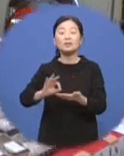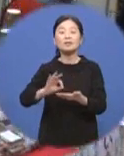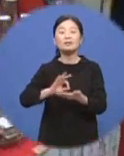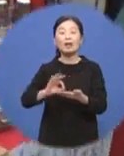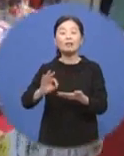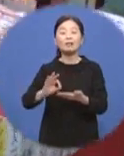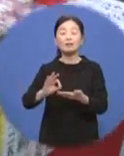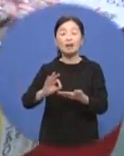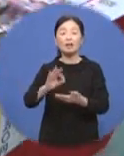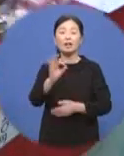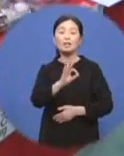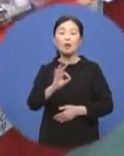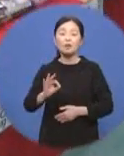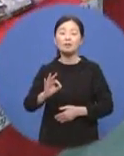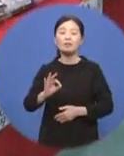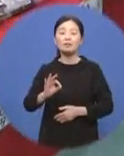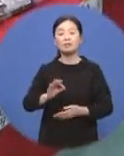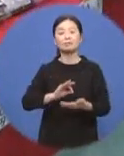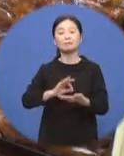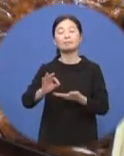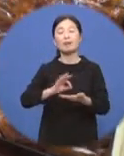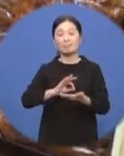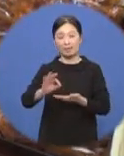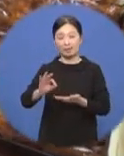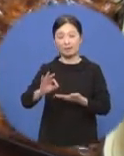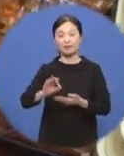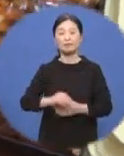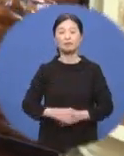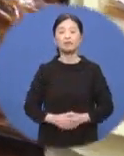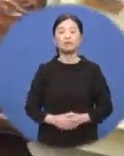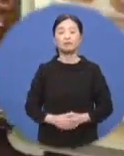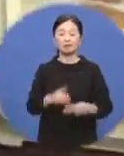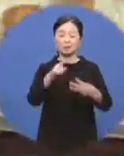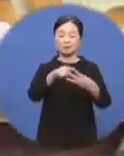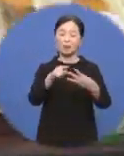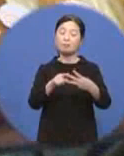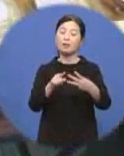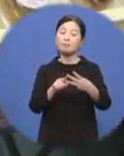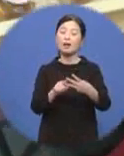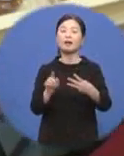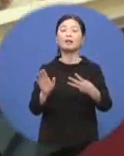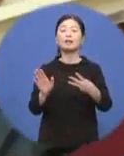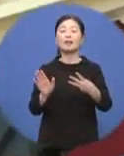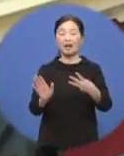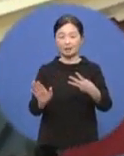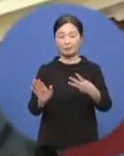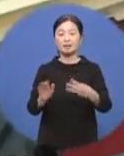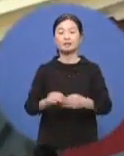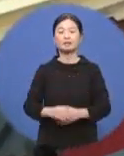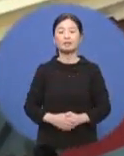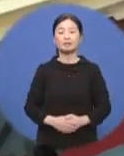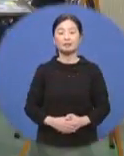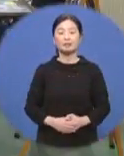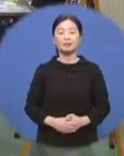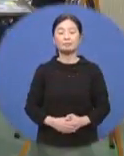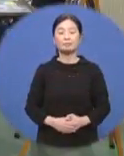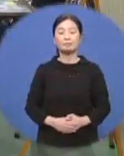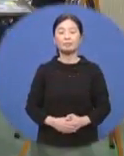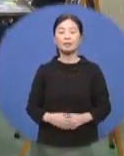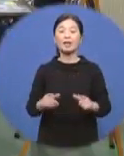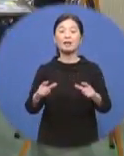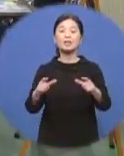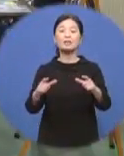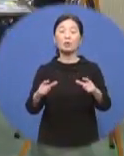ね、食品の提供というか、そういうのを3つの要素で構成されている出店ブースです。地元